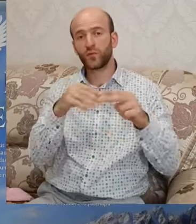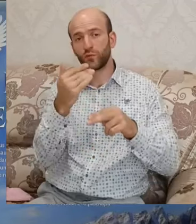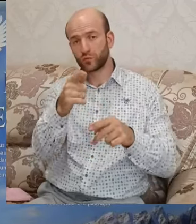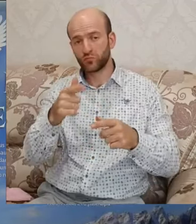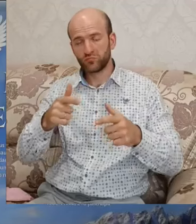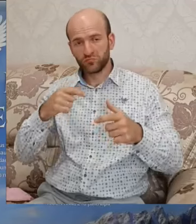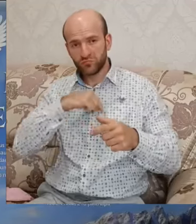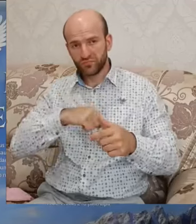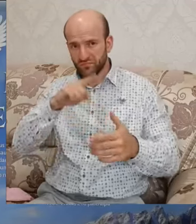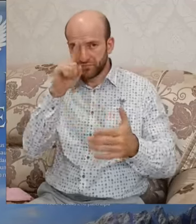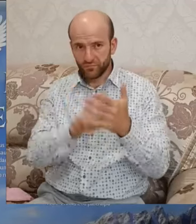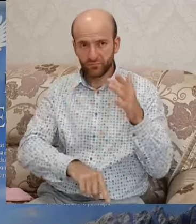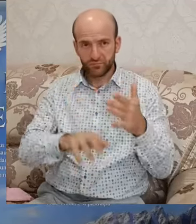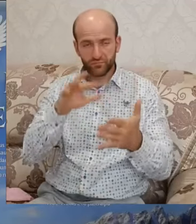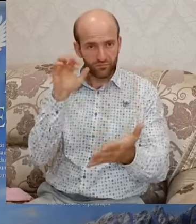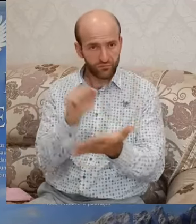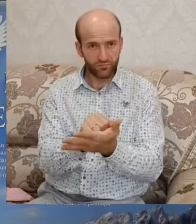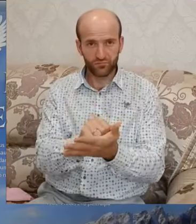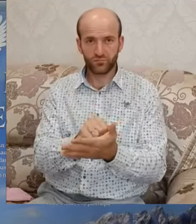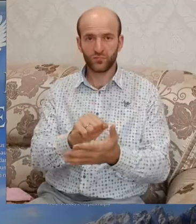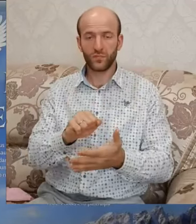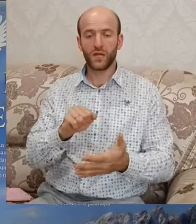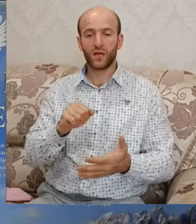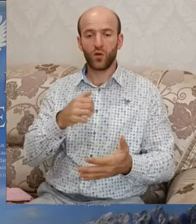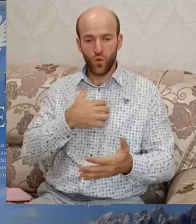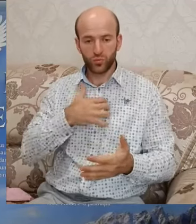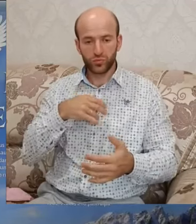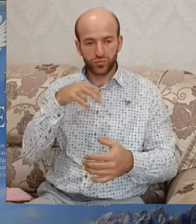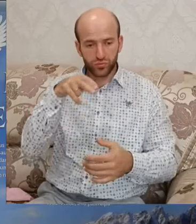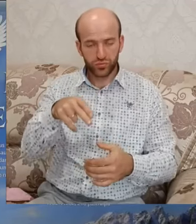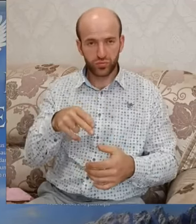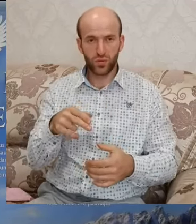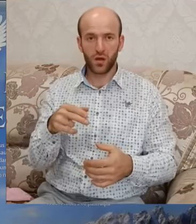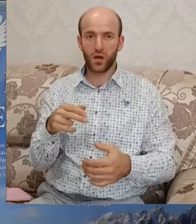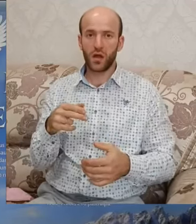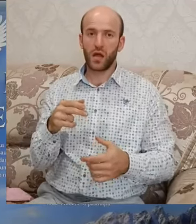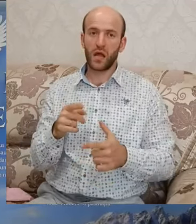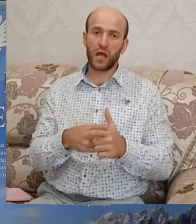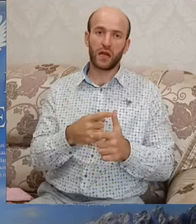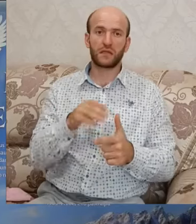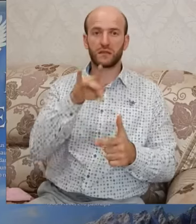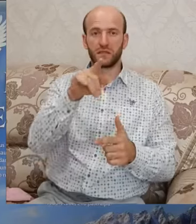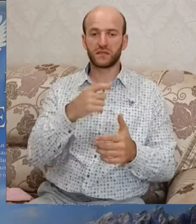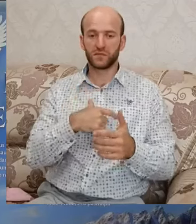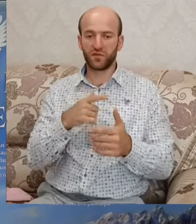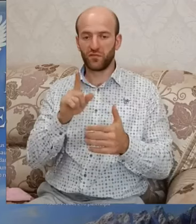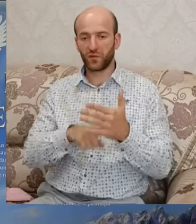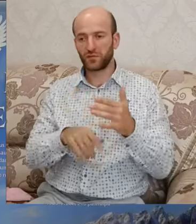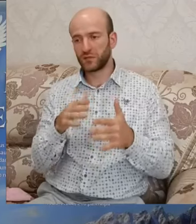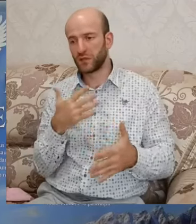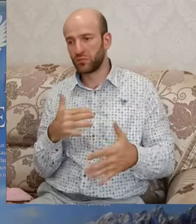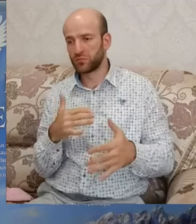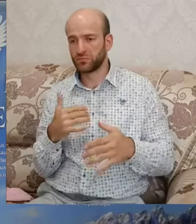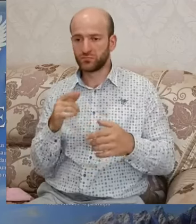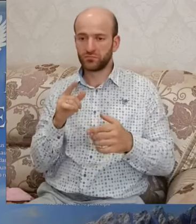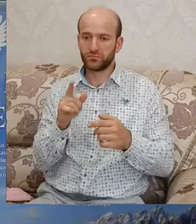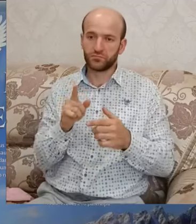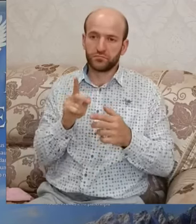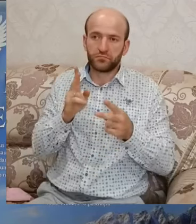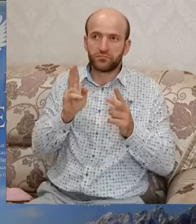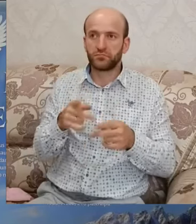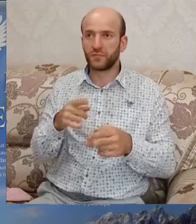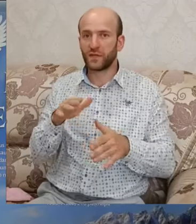открыл? Ir mes visi kartu meldėmės ir žinom, kad mūsų brolis Vladimiras turėjo sunkią situaciją su sveikata, su širdim. И мы все